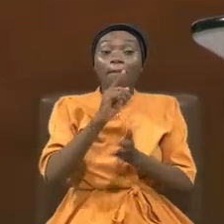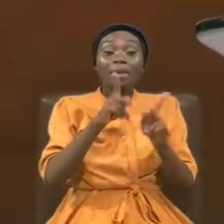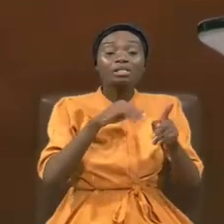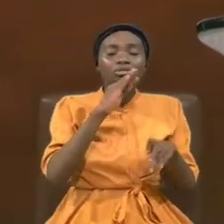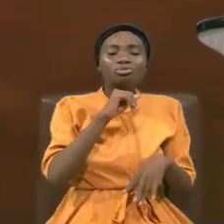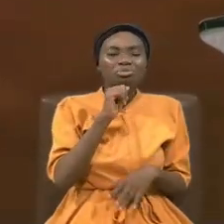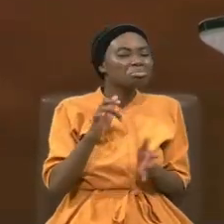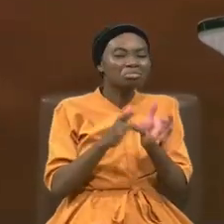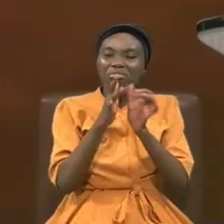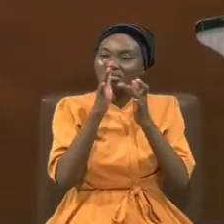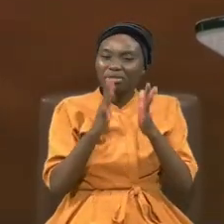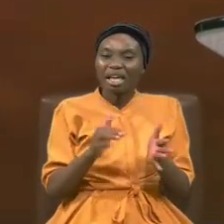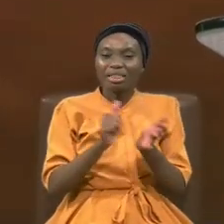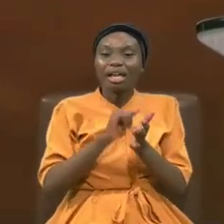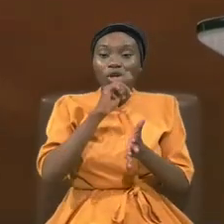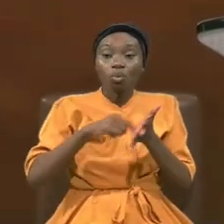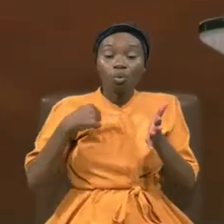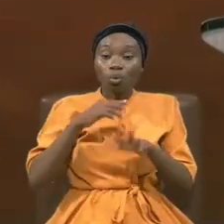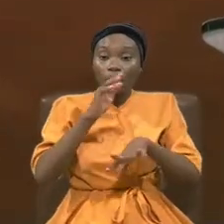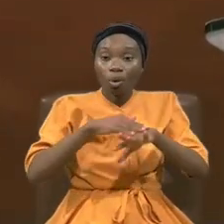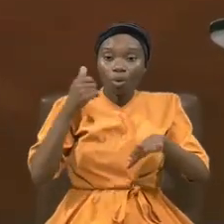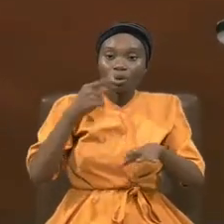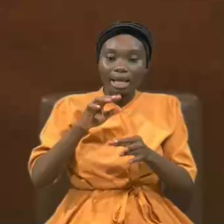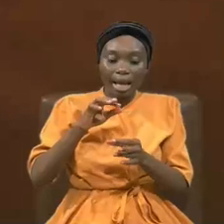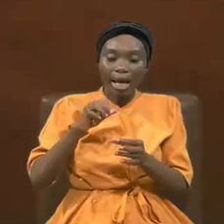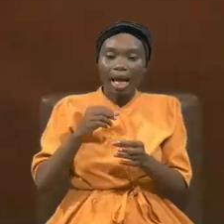personne-là n'est pas chrétienne. C'est ce qu'on appelle